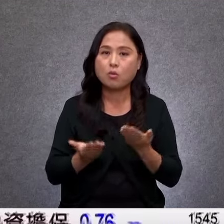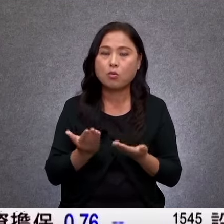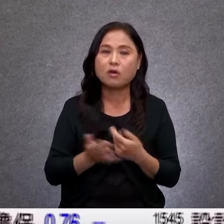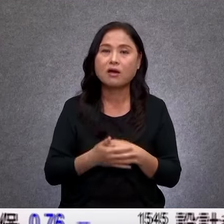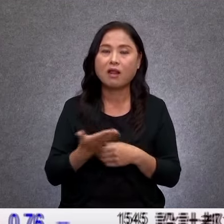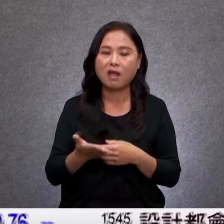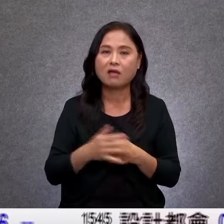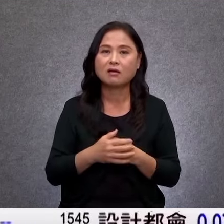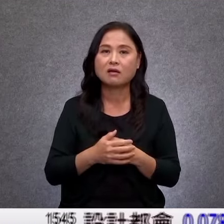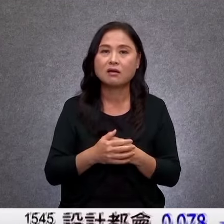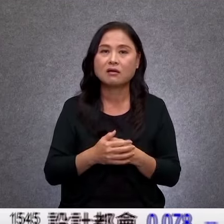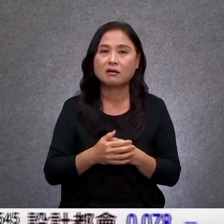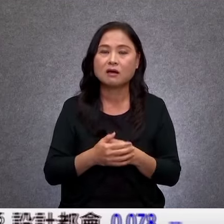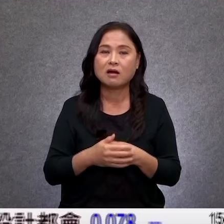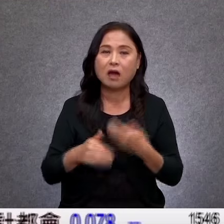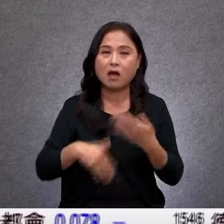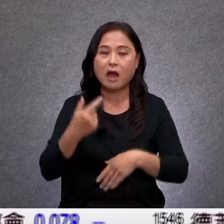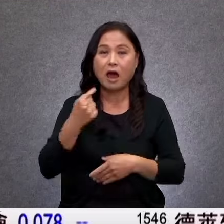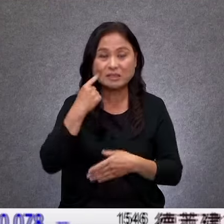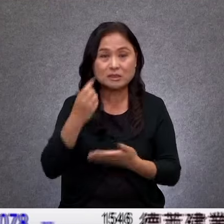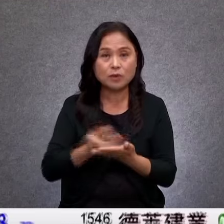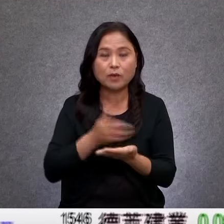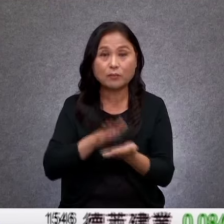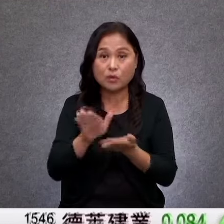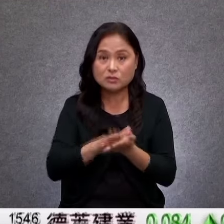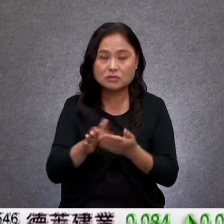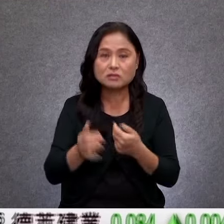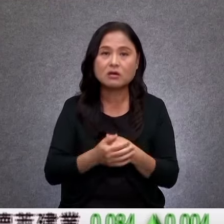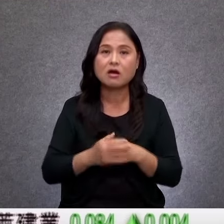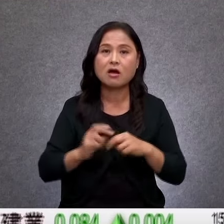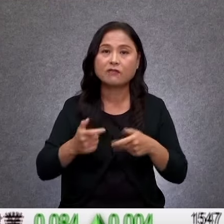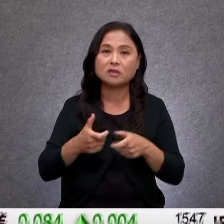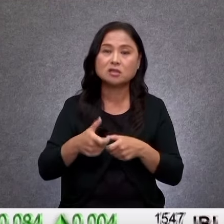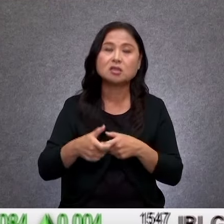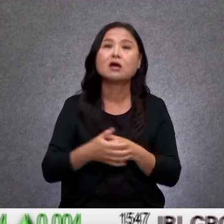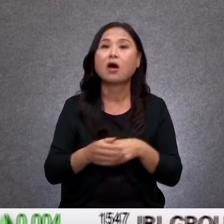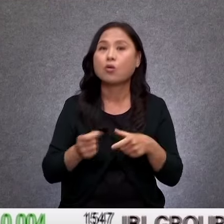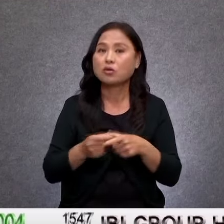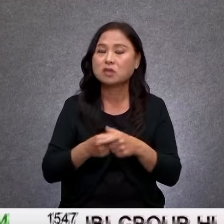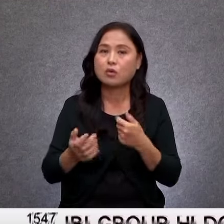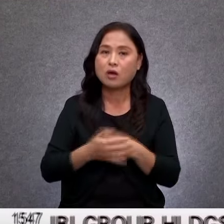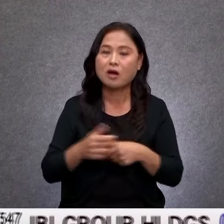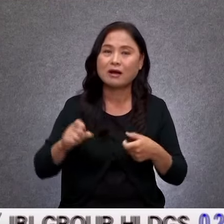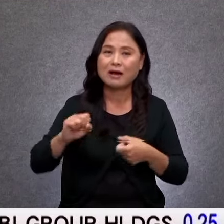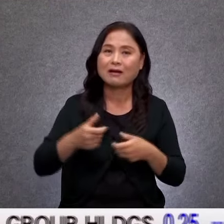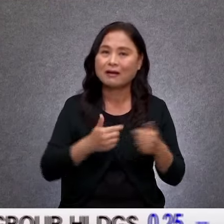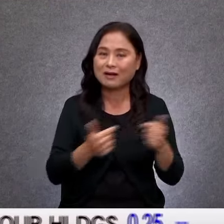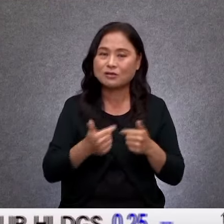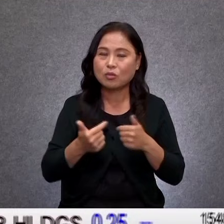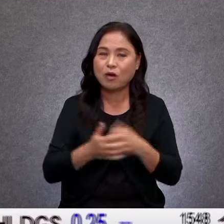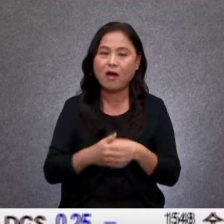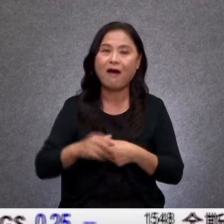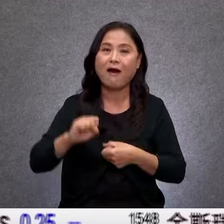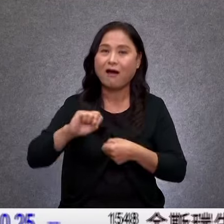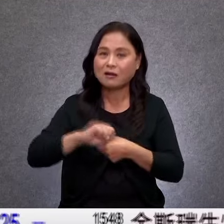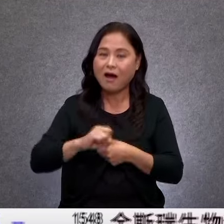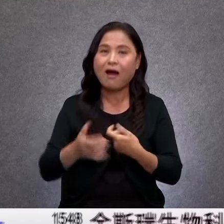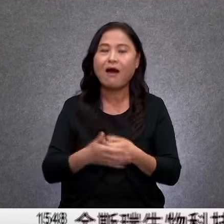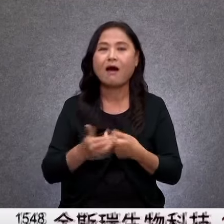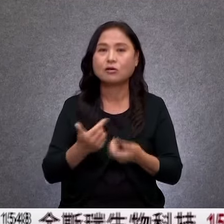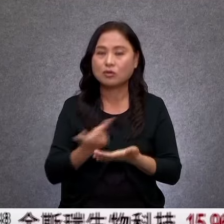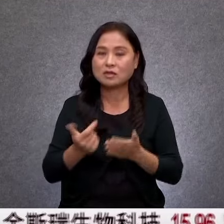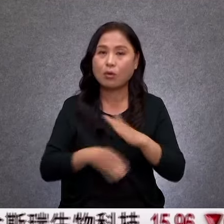啦，甚至就話你如果當你呢個撤銷辣椒之後咧，發展商會繼續推盤或者加大